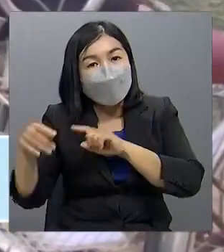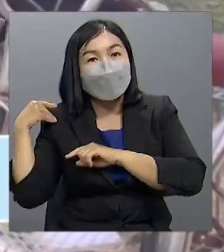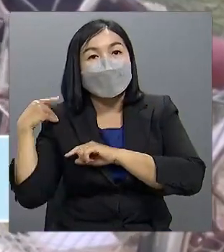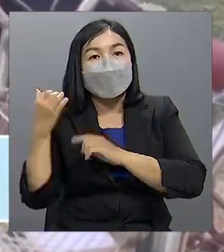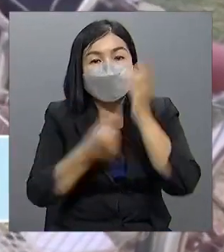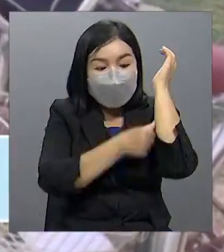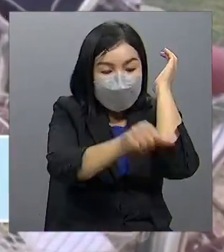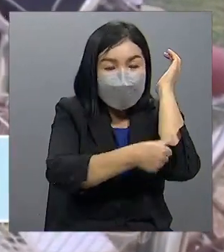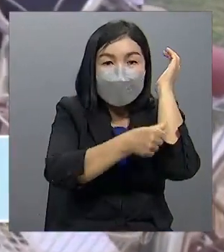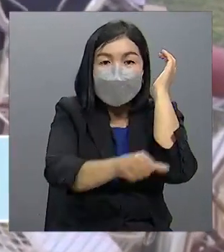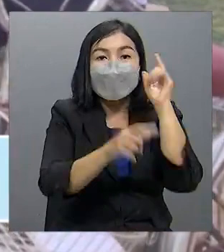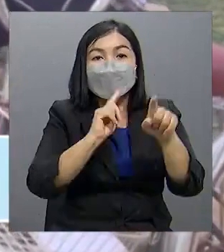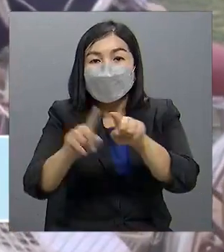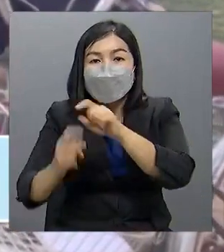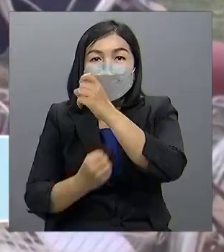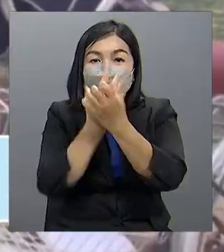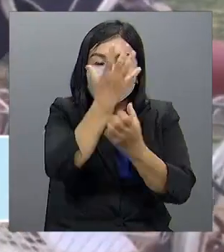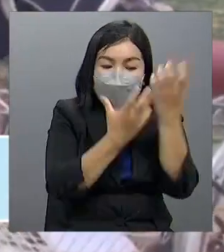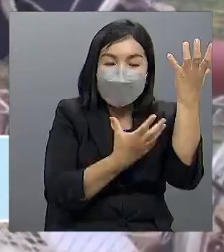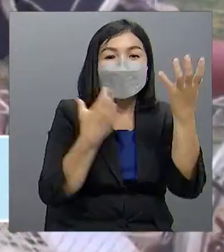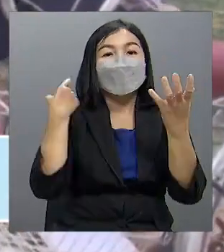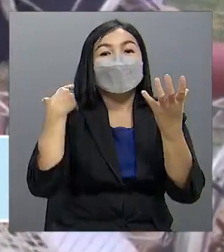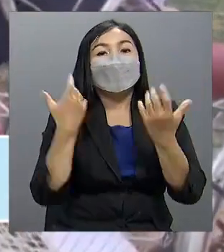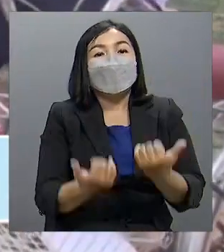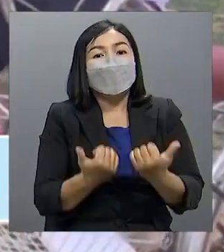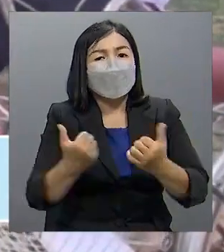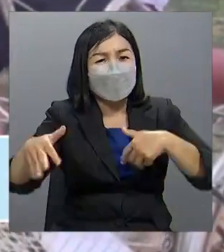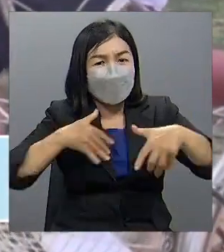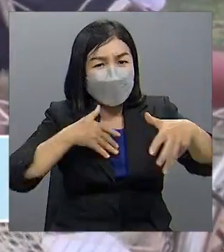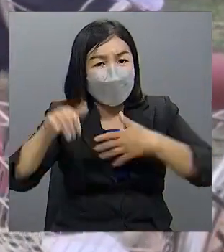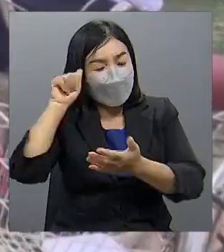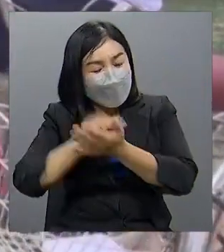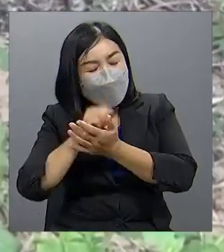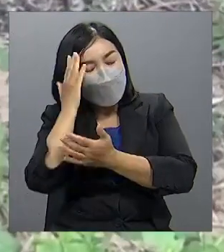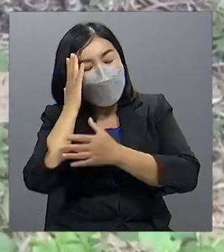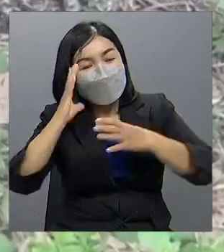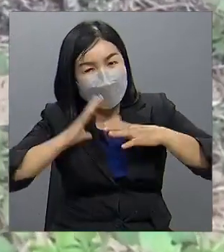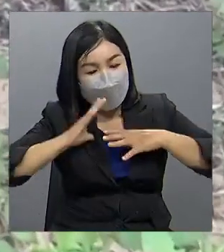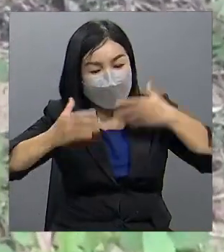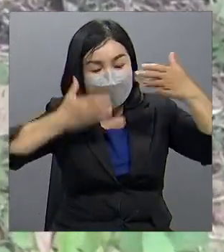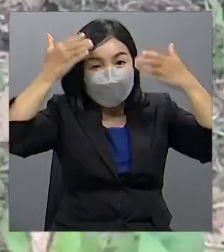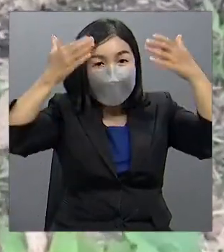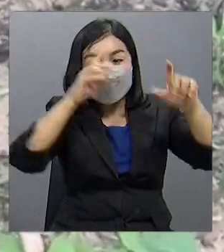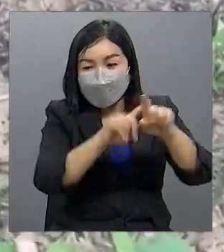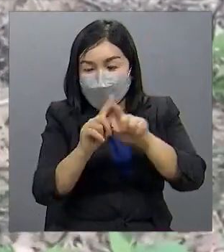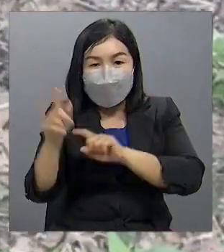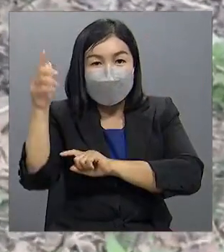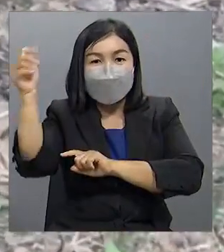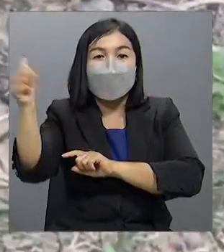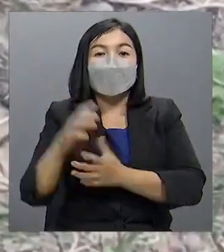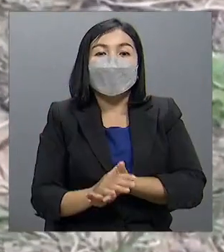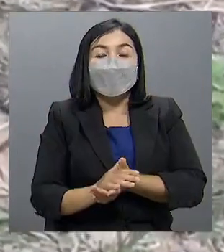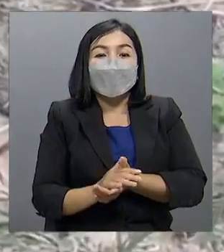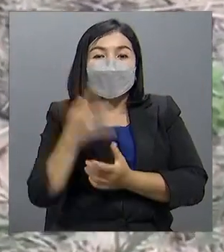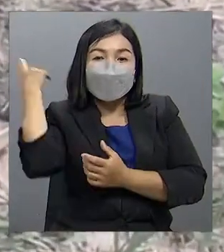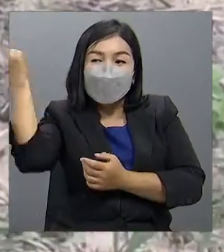ก็ป่าไม้ยืนต้นค่ะ นอกจากนี้คุณผู้ชมยังสามารถที่จะจองโฮมสเตย์แล้วก็ร่วมกิจกรรมกับเจ้าบ้านได้นะครับเขามีทริปเบาๆหลากหลาย